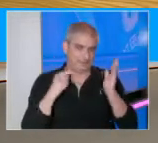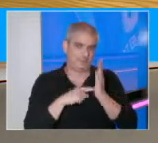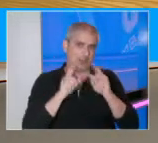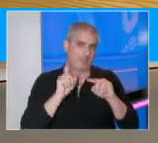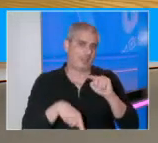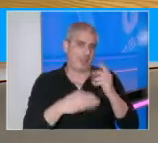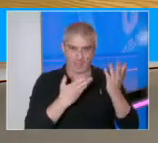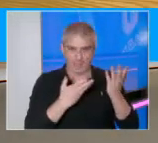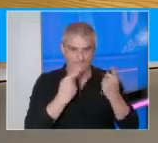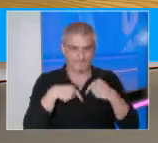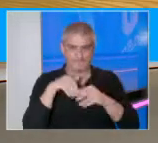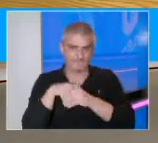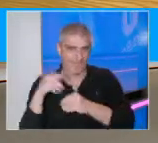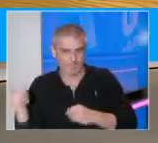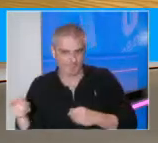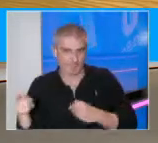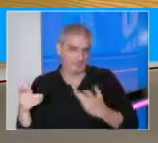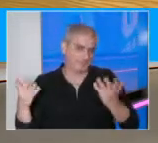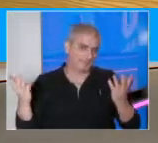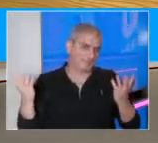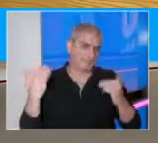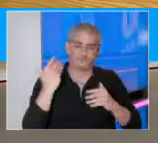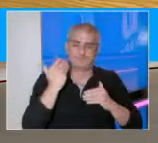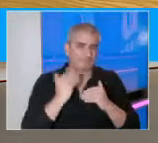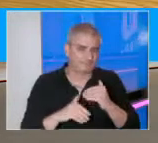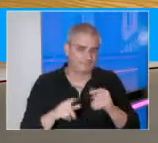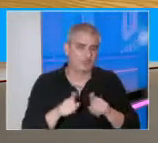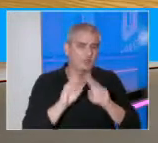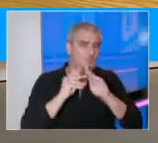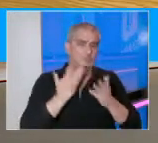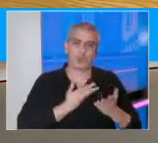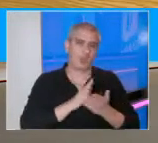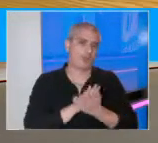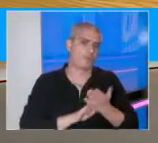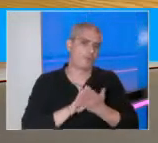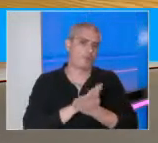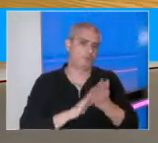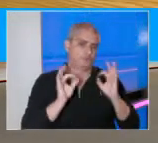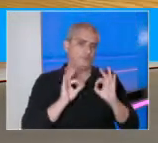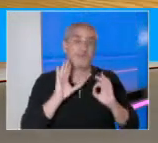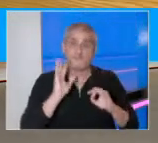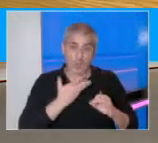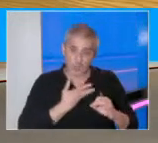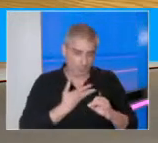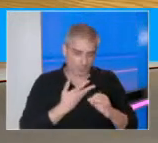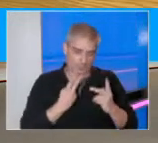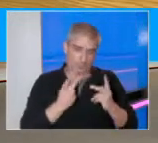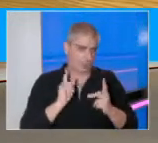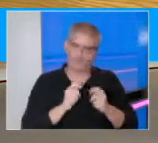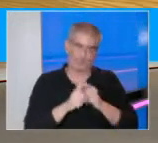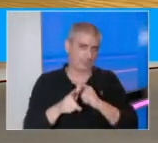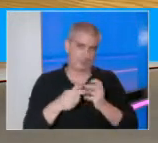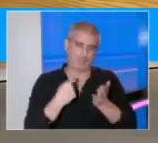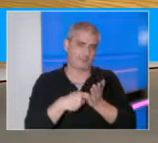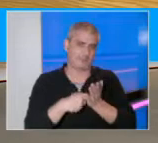תקלה בוועדה, ובשורה התחתונה אותם מוסדות לא קיבלו כנסות, וגם אם הם קיבלו, הרי שהם לא יצטרכו לשלם את